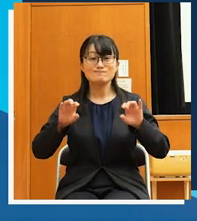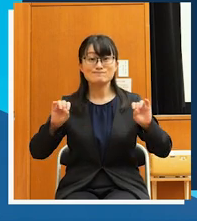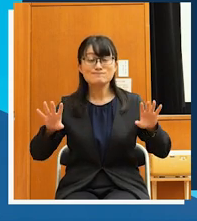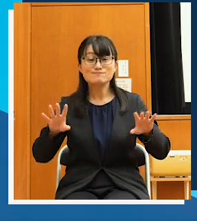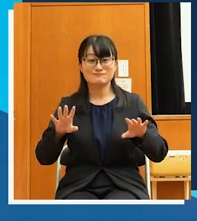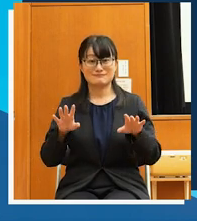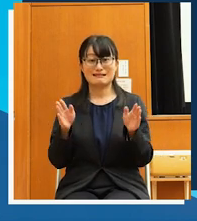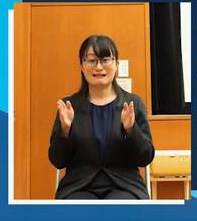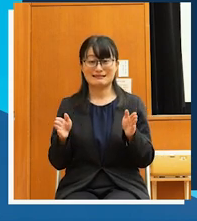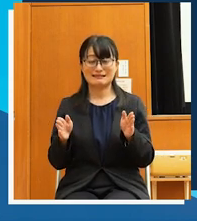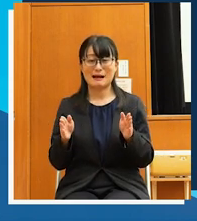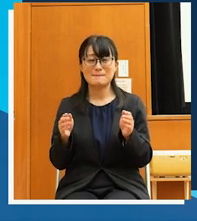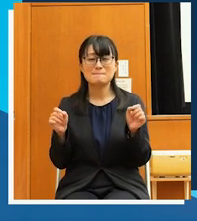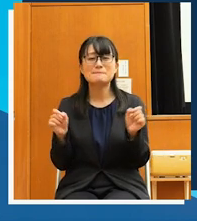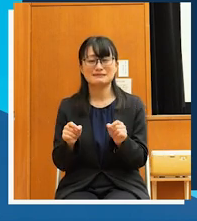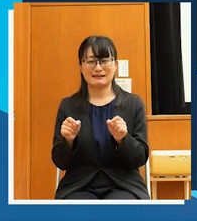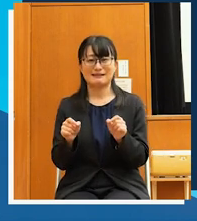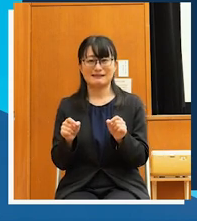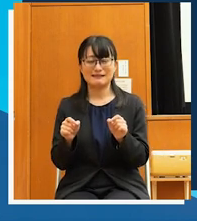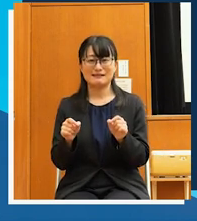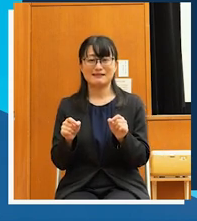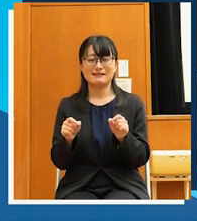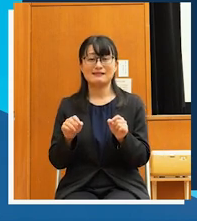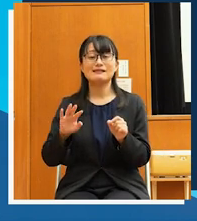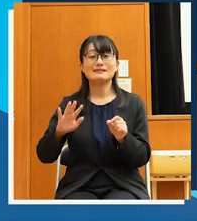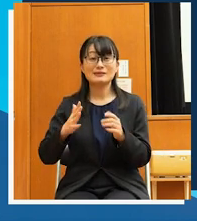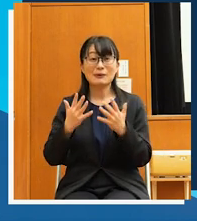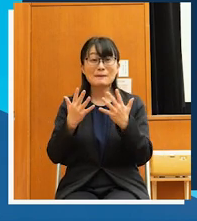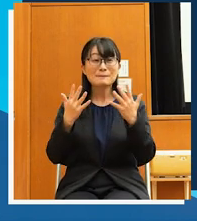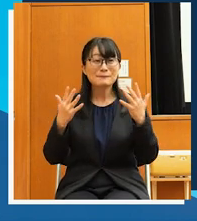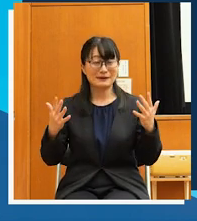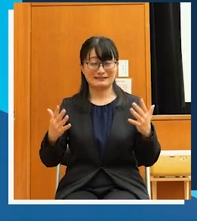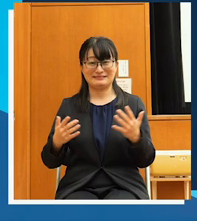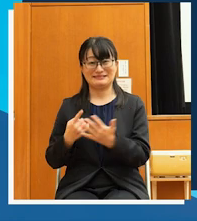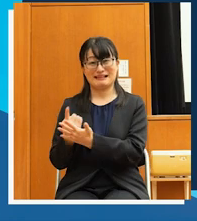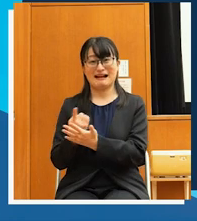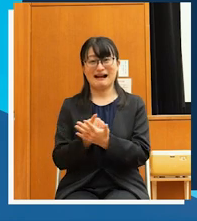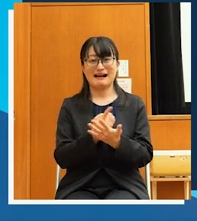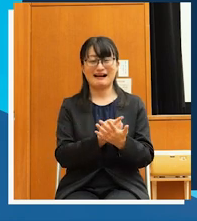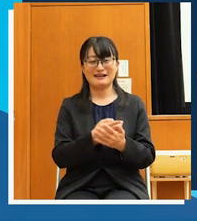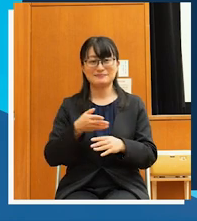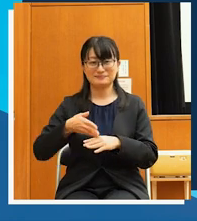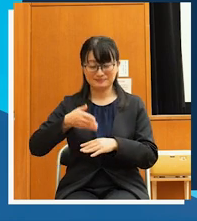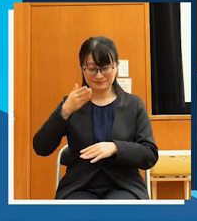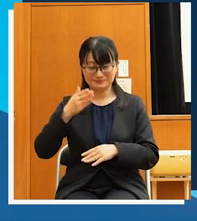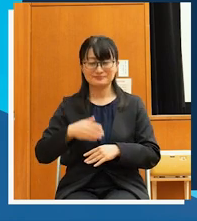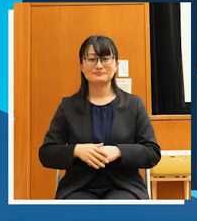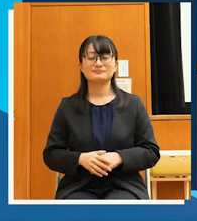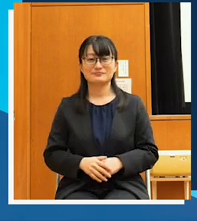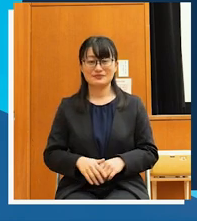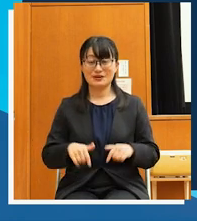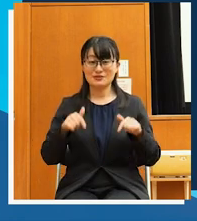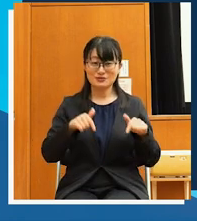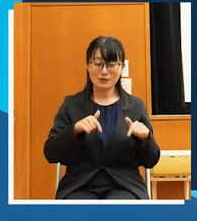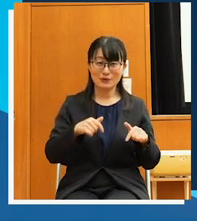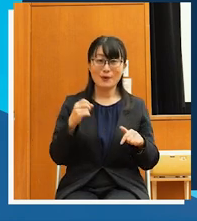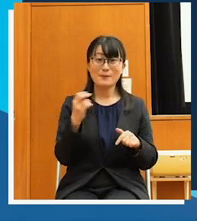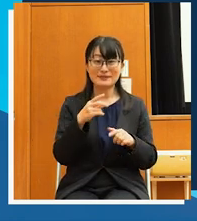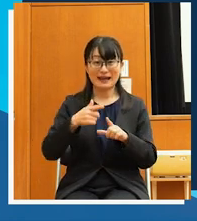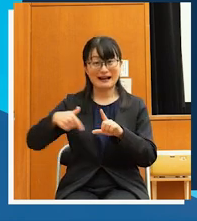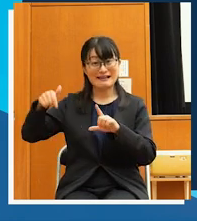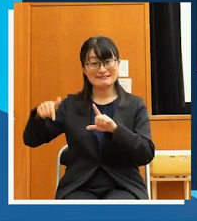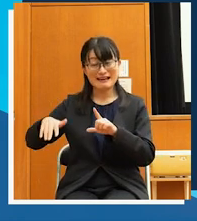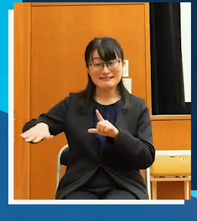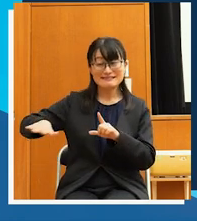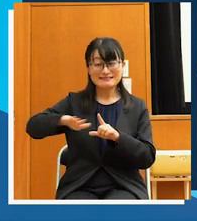けれどもたくさんの方に会場にお越しいただきまして本当にありがとうございますえ京都中あるいは関西中から駆けつけてくださった方多いか